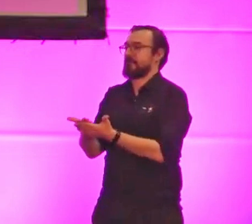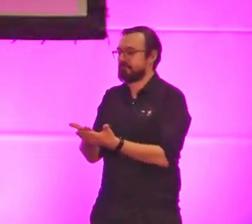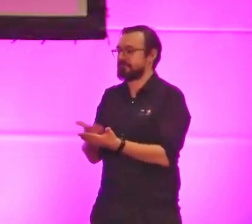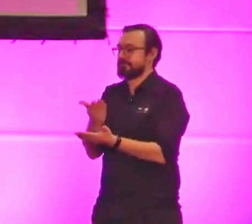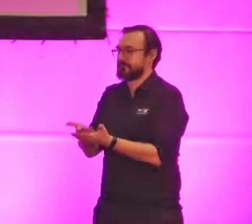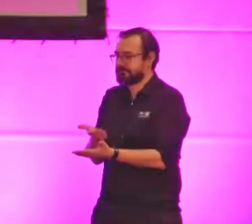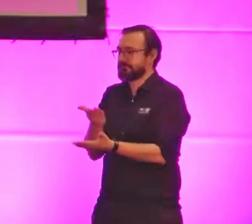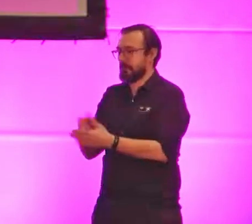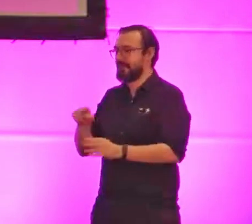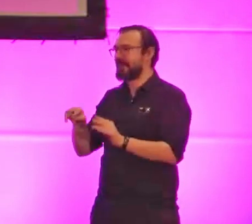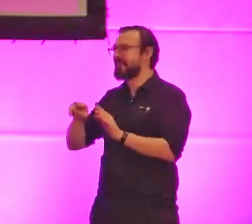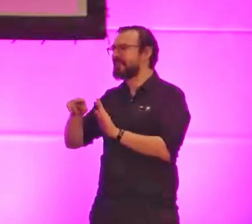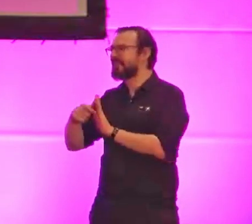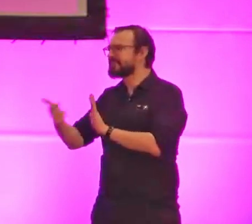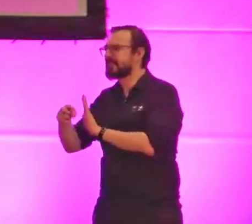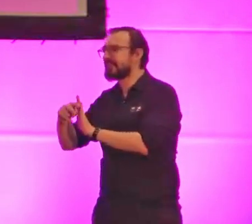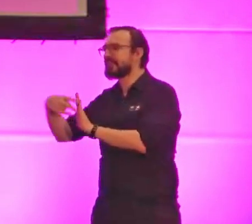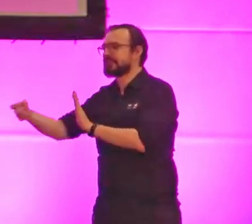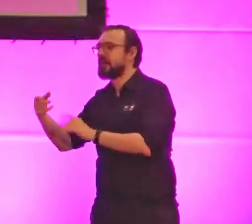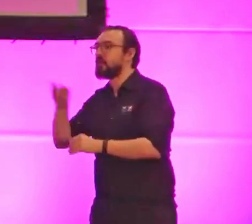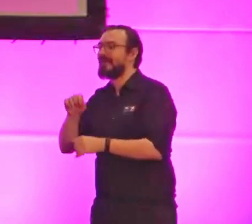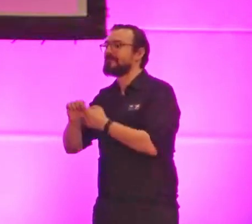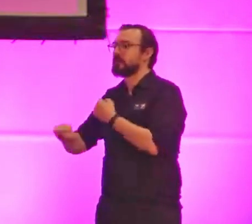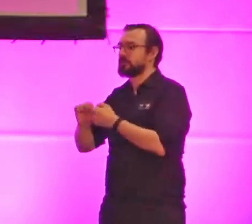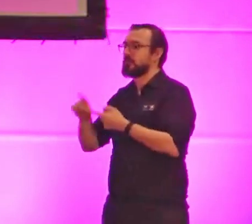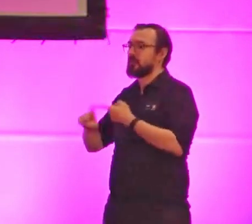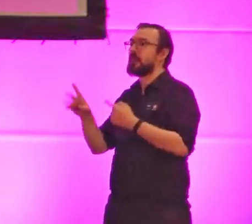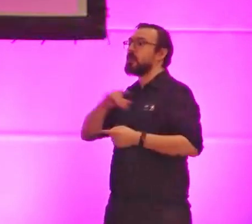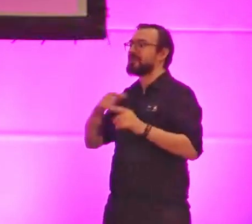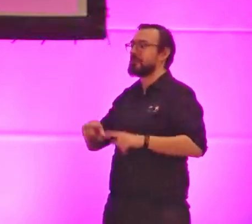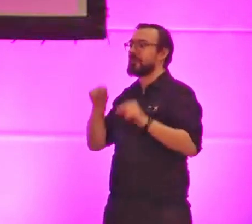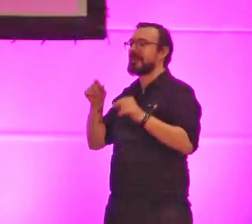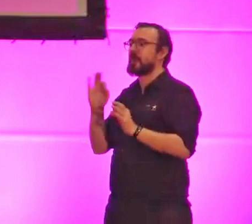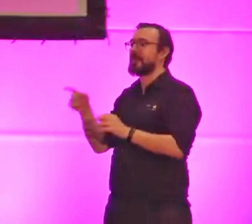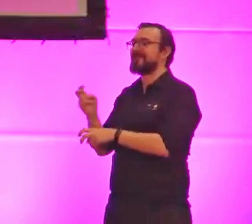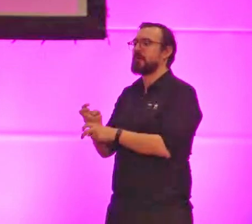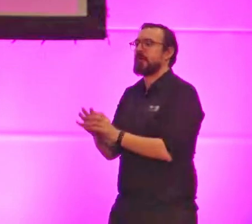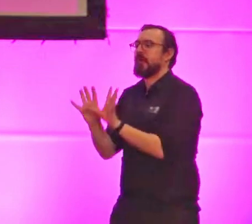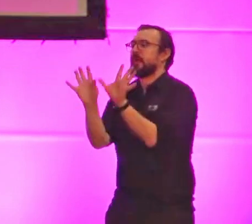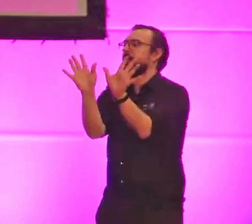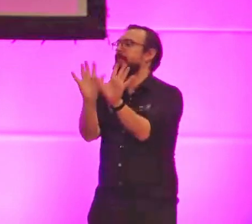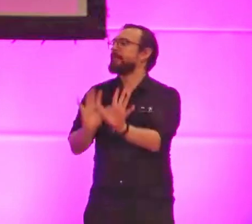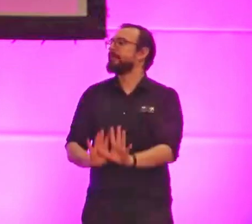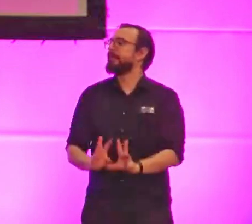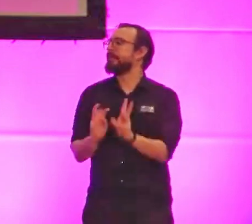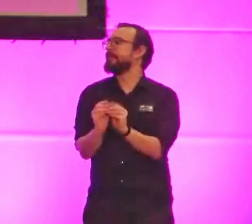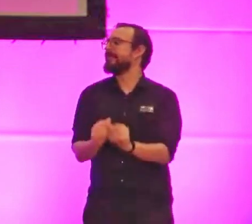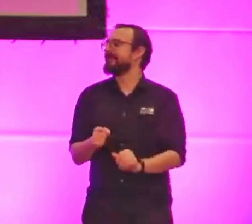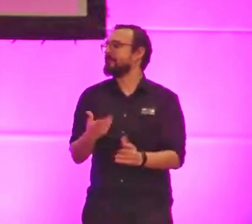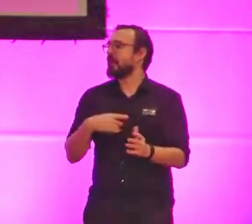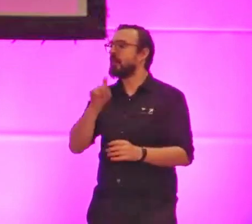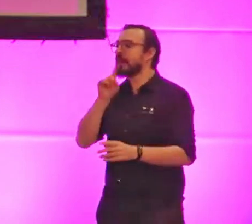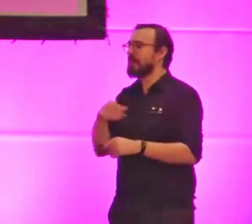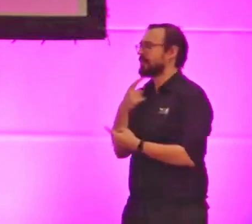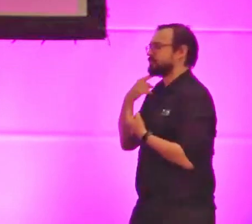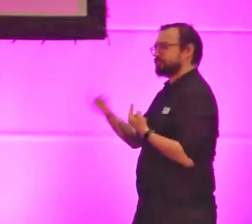från och med nästa eller nästa vecka så kommer försvaret gå på, och det förstår jag tror också vi märker hur de kommer försöka smula ner det som åklagarna har sagt,